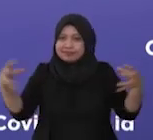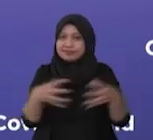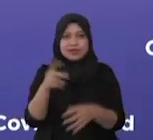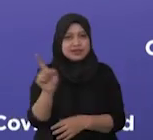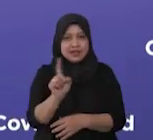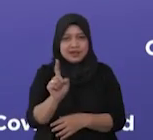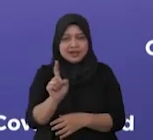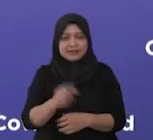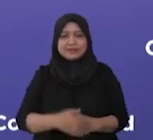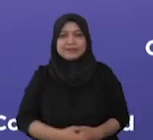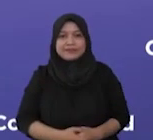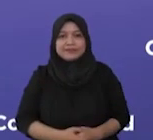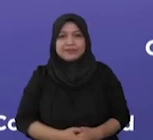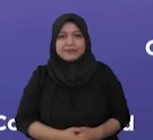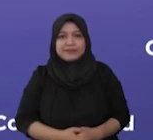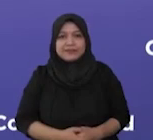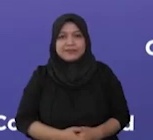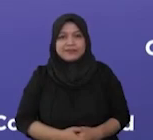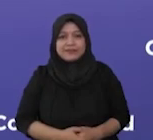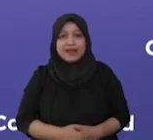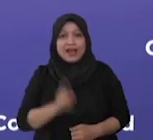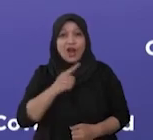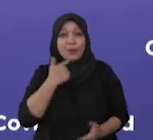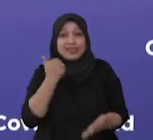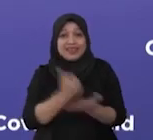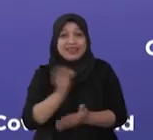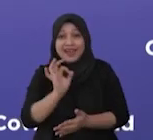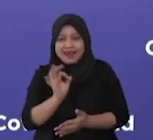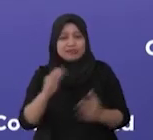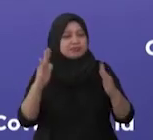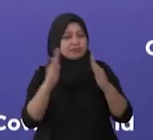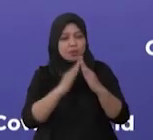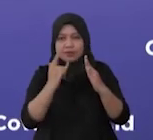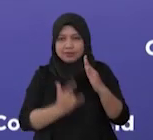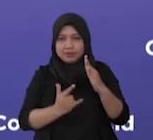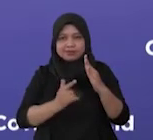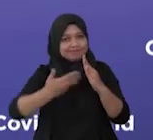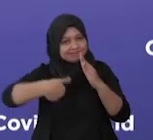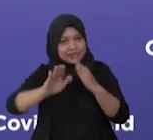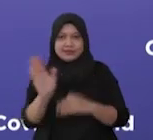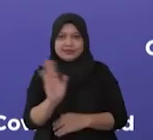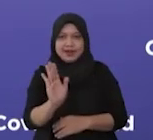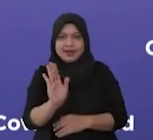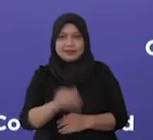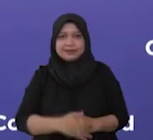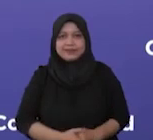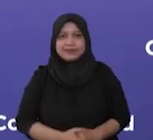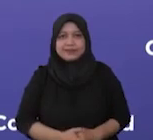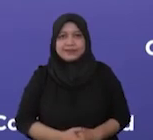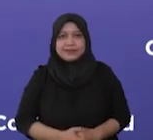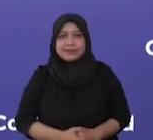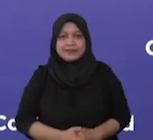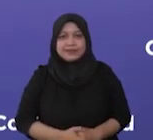dan kemudian kalau tidak perlu tidak keluar dari rumah saudara saudara inilah yang kemudian menjadi dasar